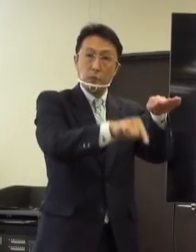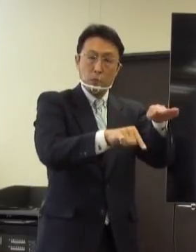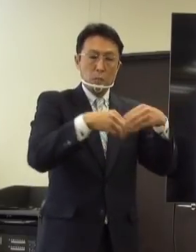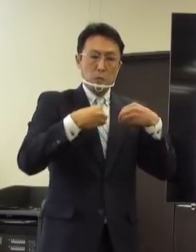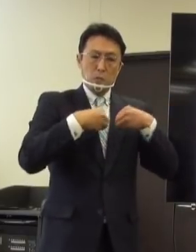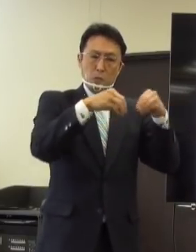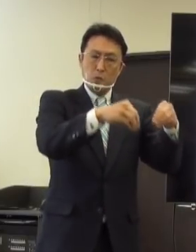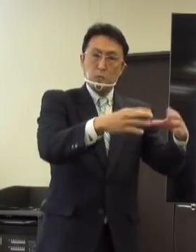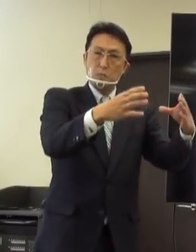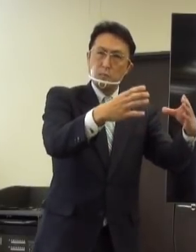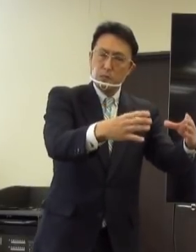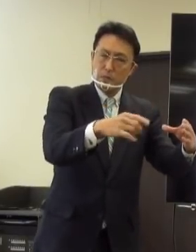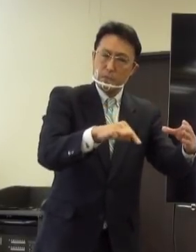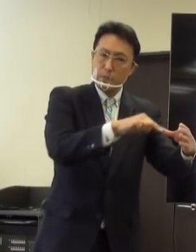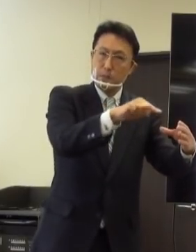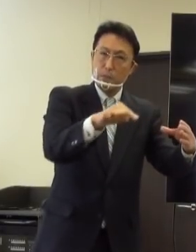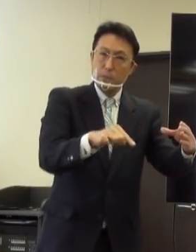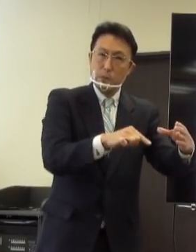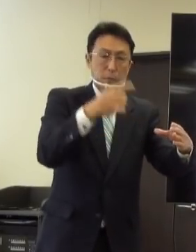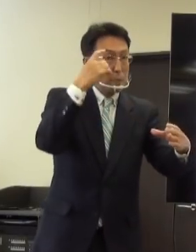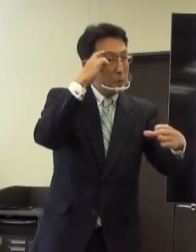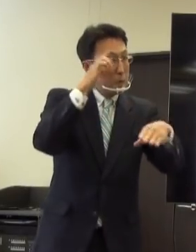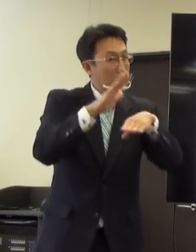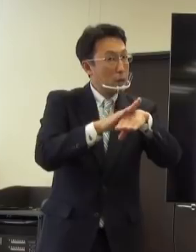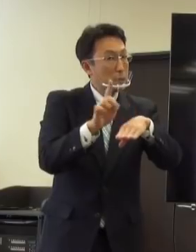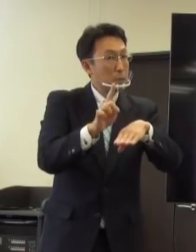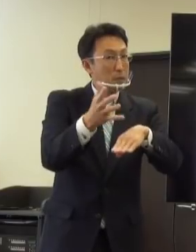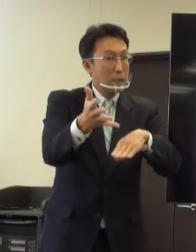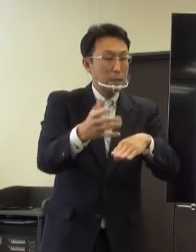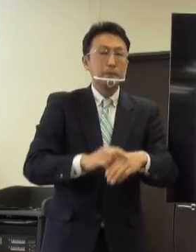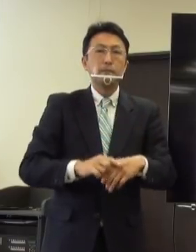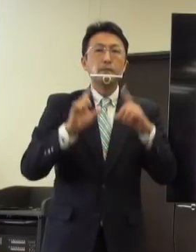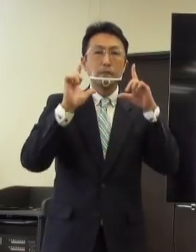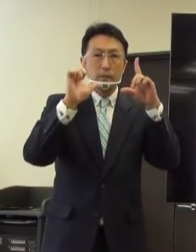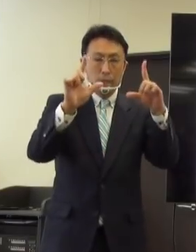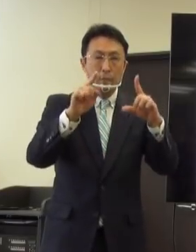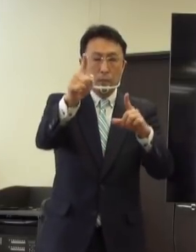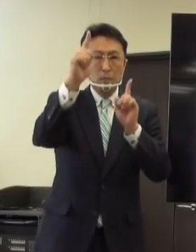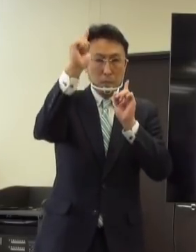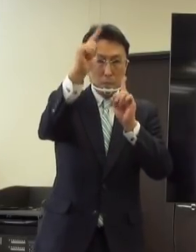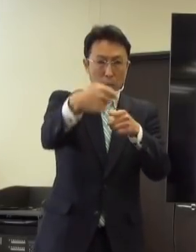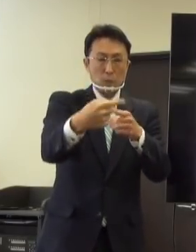したというような認識を持っていらっしゃるのかどうかお伺いします、 はい、その通りです、はい、